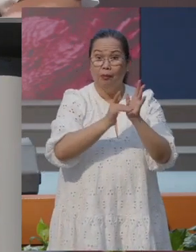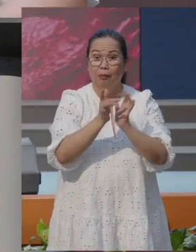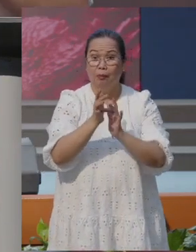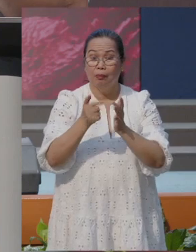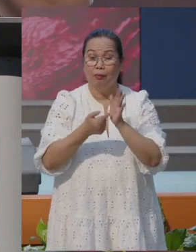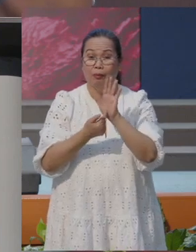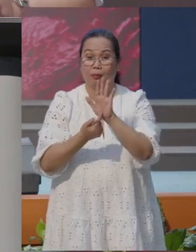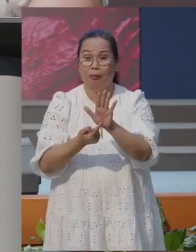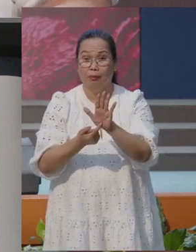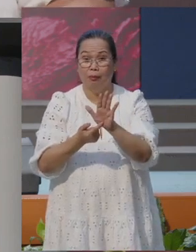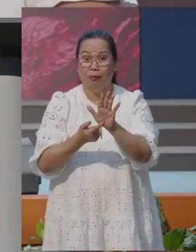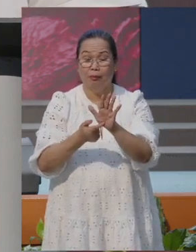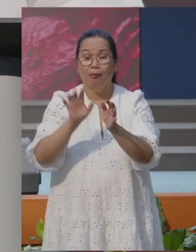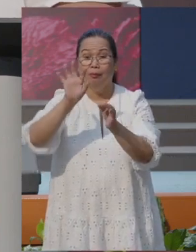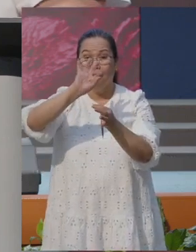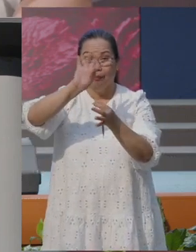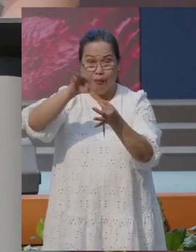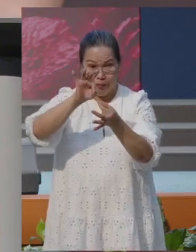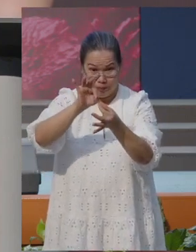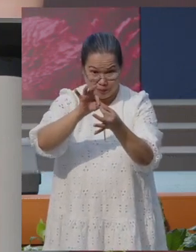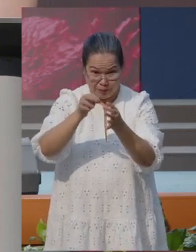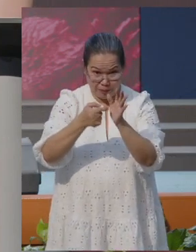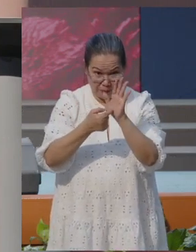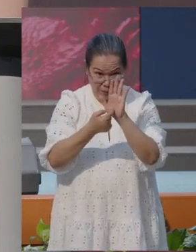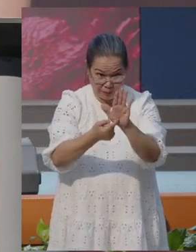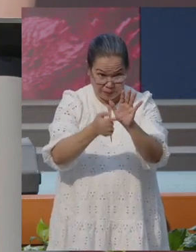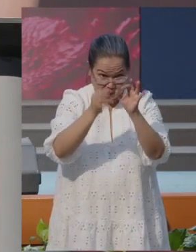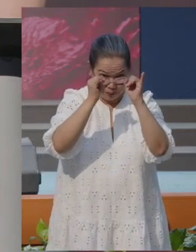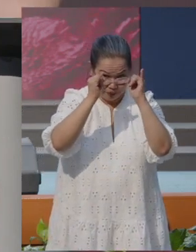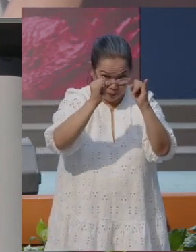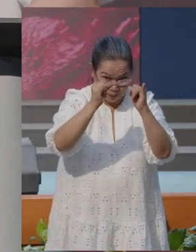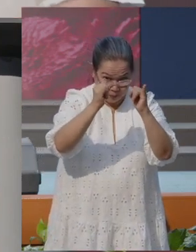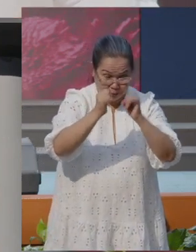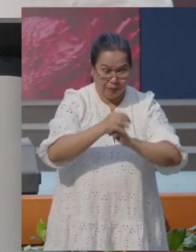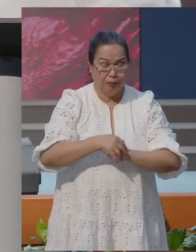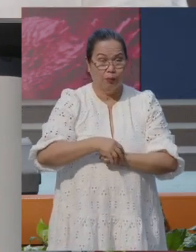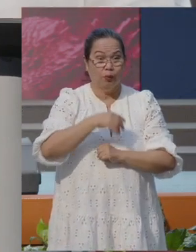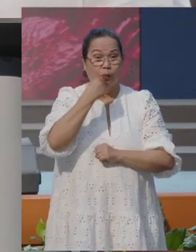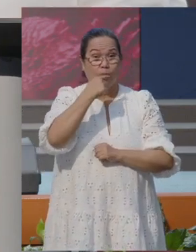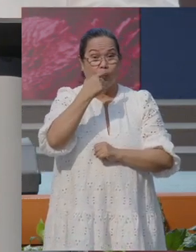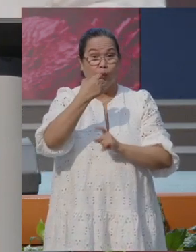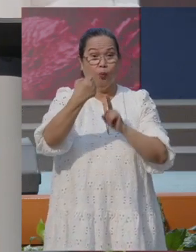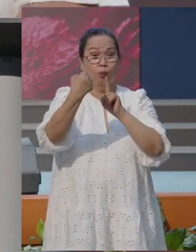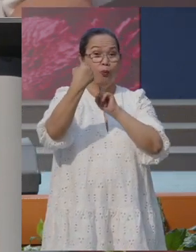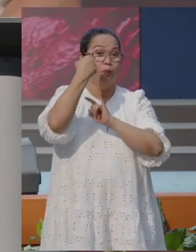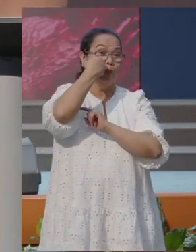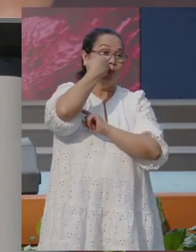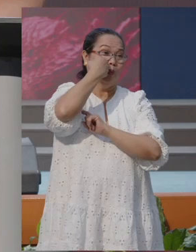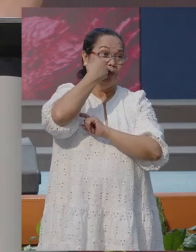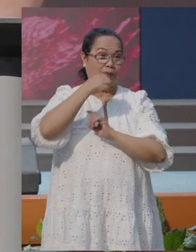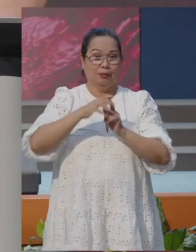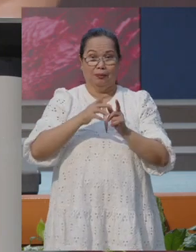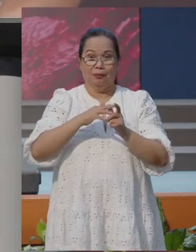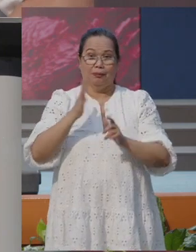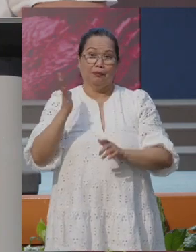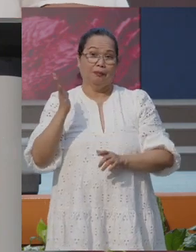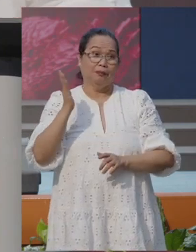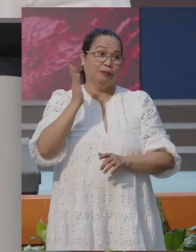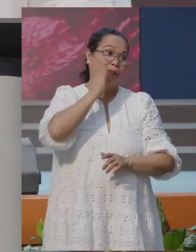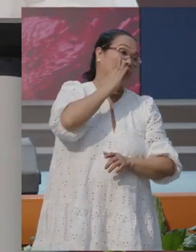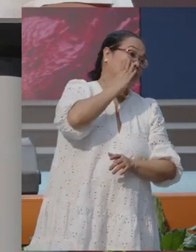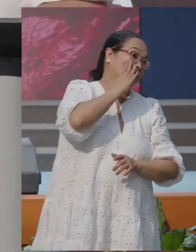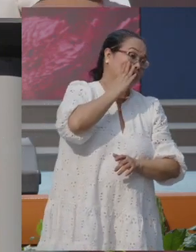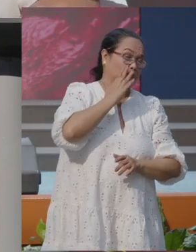siya ng mga specific na ilustrasyon. To the one who strikes you on the cheek, offer the